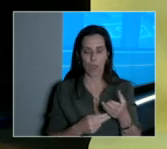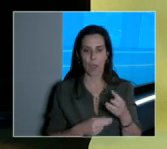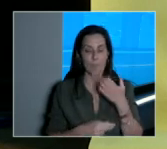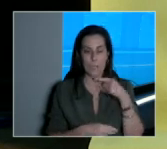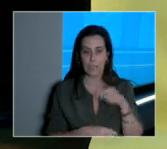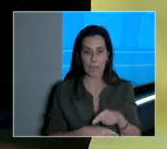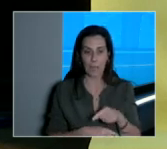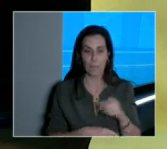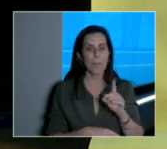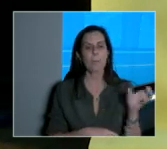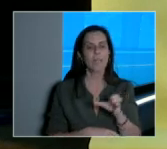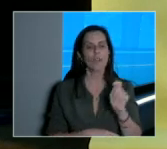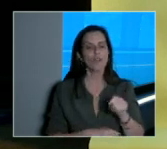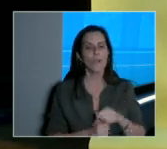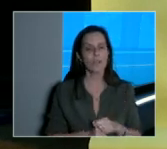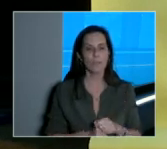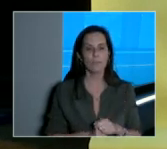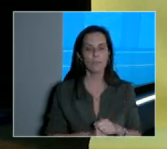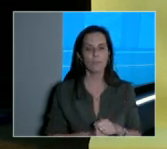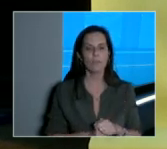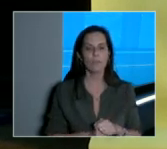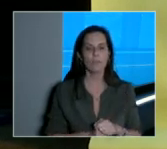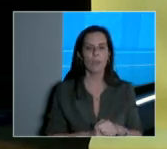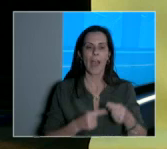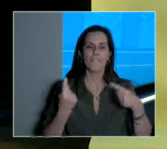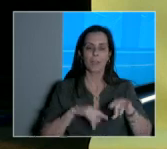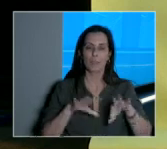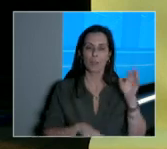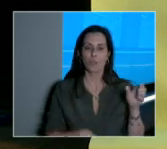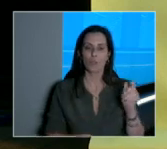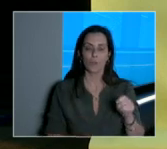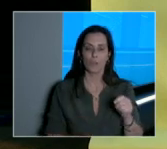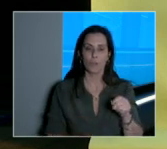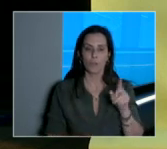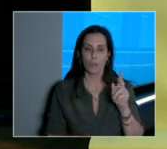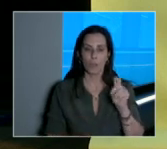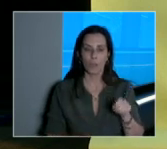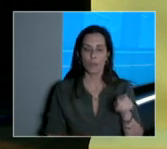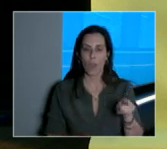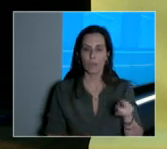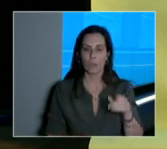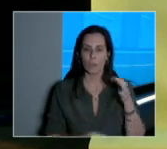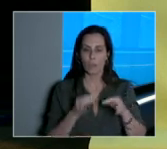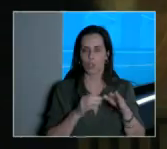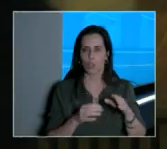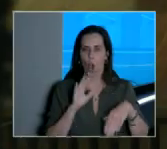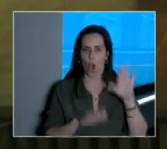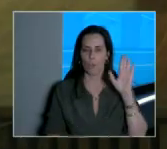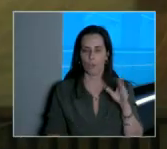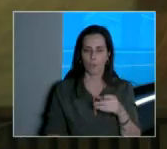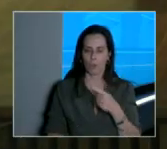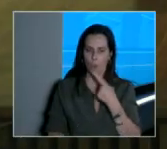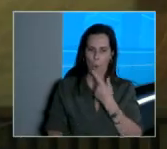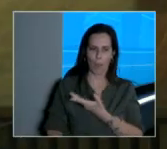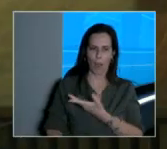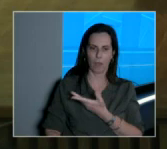במדינת ישראל, מי ממנה את השופטים? ועדה לבחירת שופטים, שבהם לשופטים יש בלוק טכני, למשפטנים יש בלוק טכני. אבל אומר לך